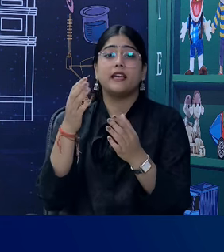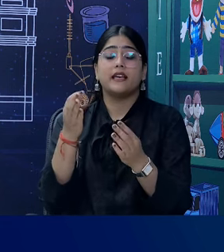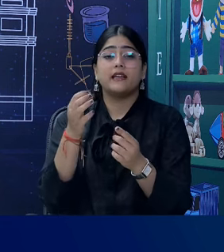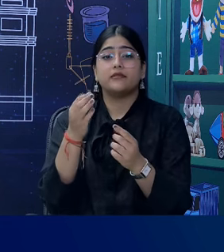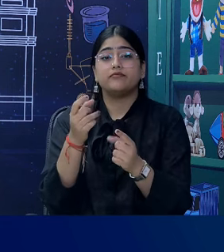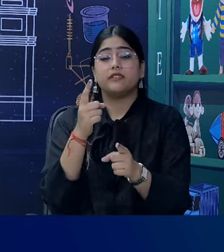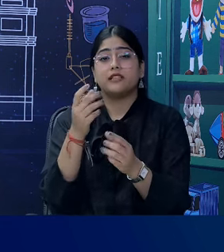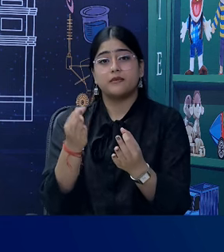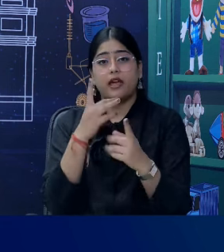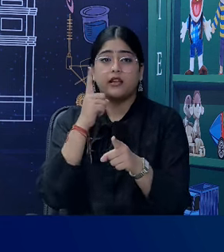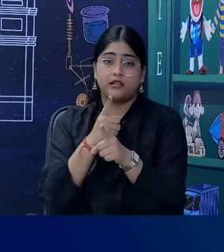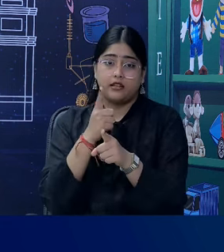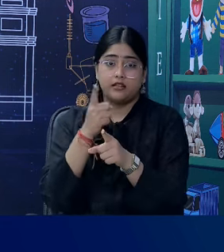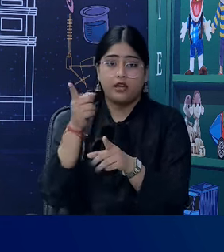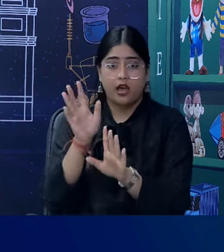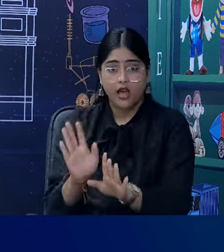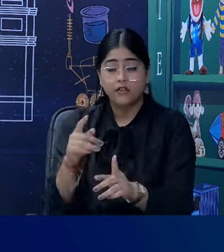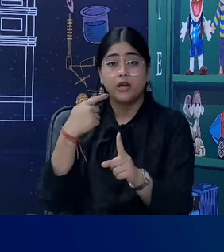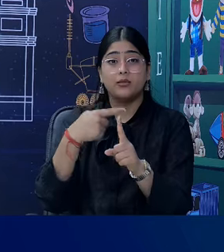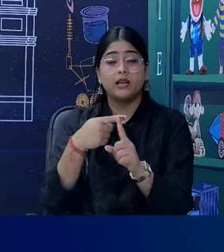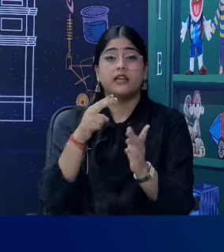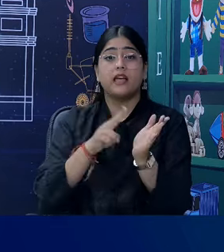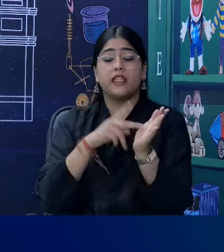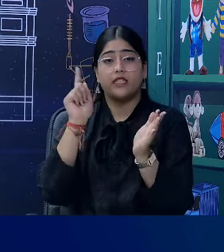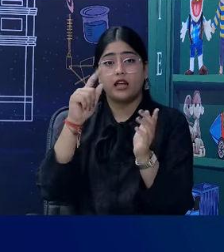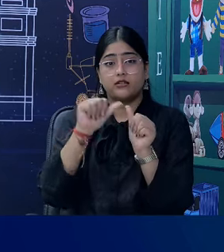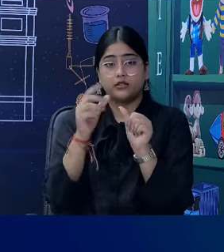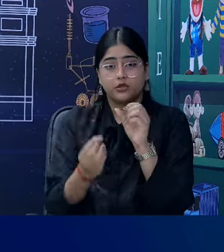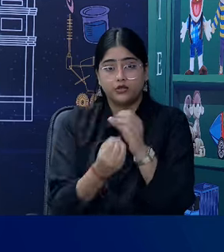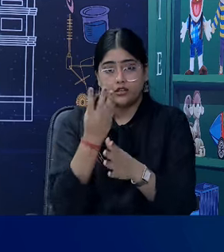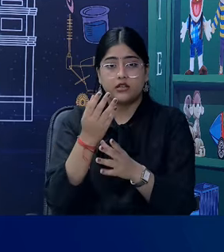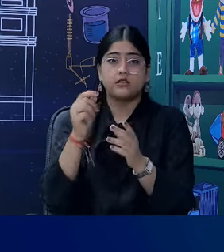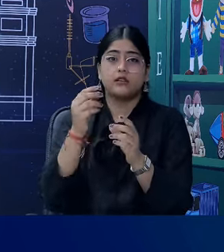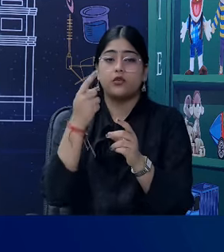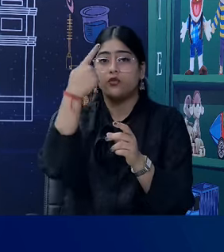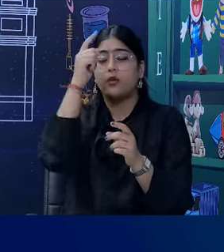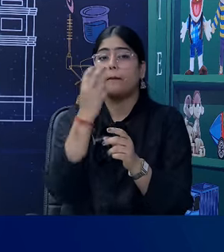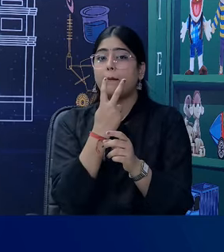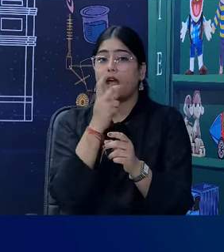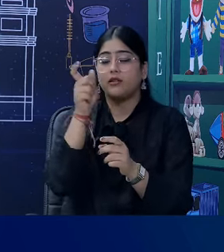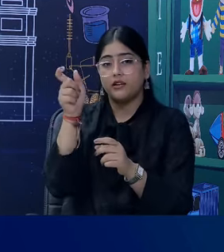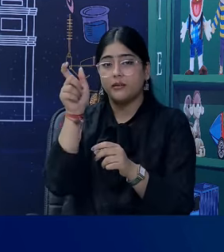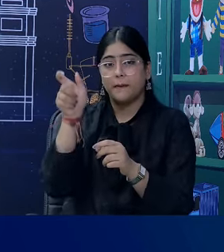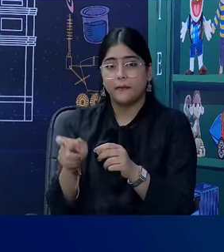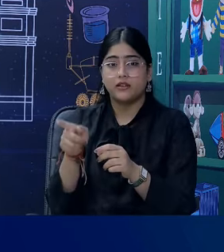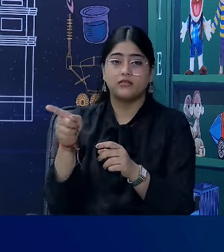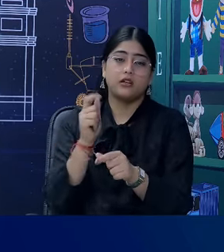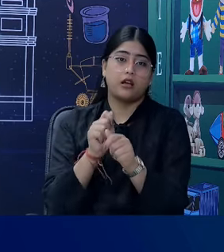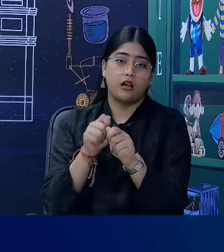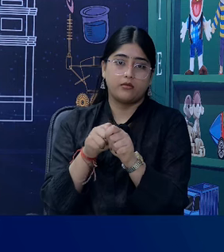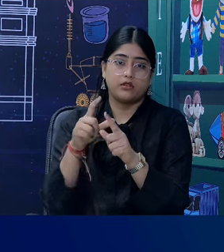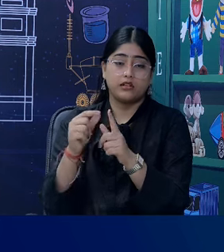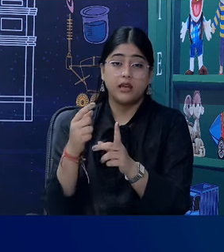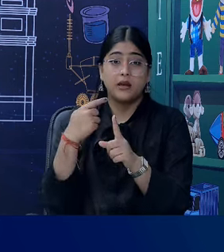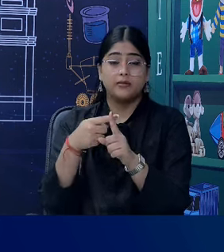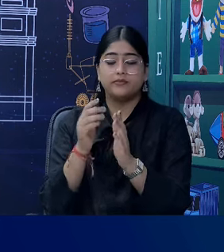दिल्ली से तो मंजू तिलाया जी आपका बहुत-बहुत स्वागत है नमस्कार नमस्कार और जैसा कि आप सभी जानते हैं हमारा यह खास सत्र